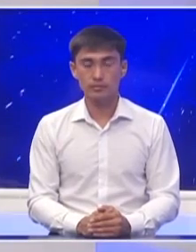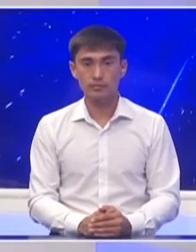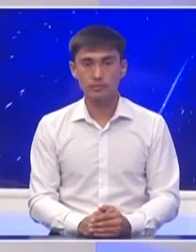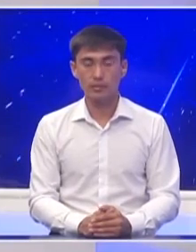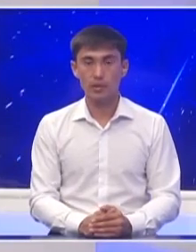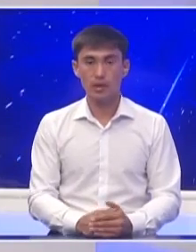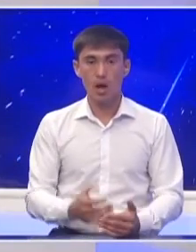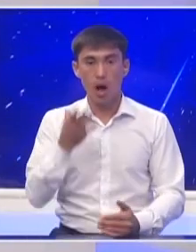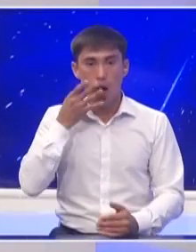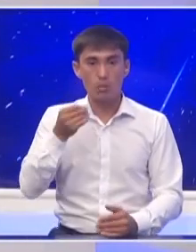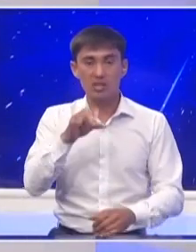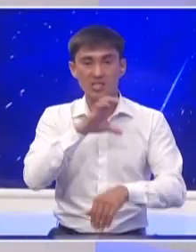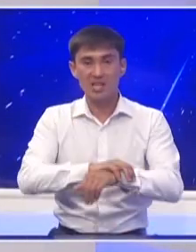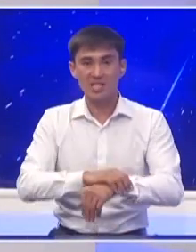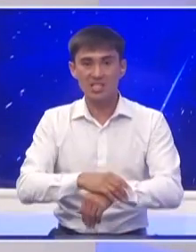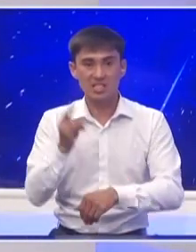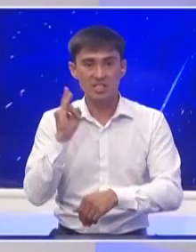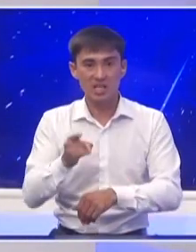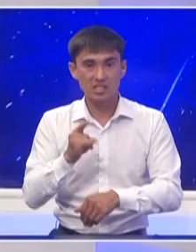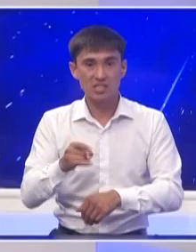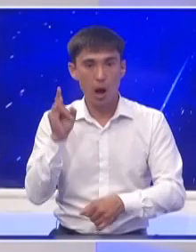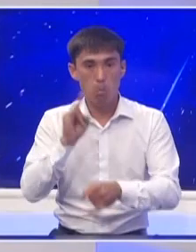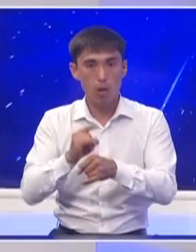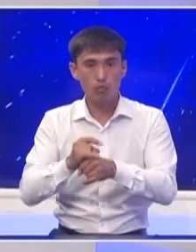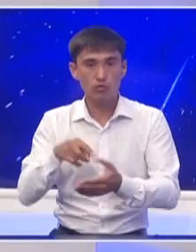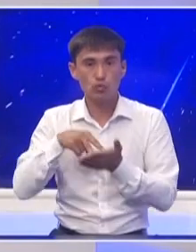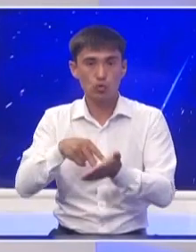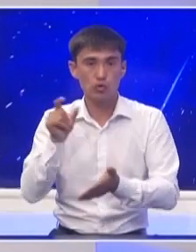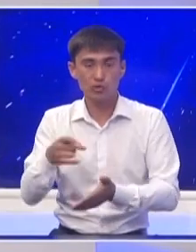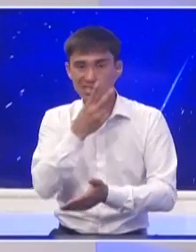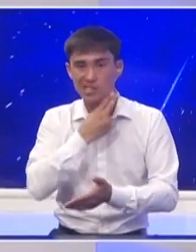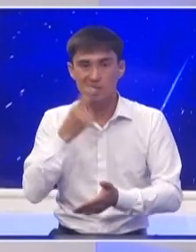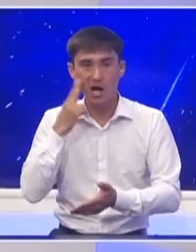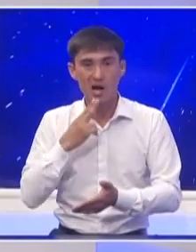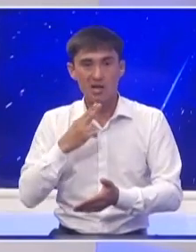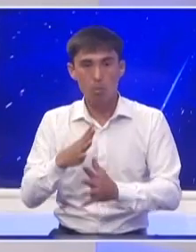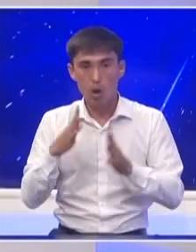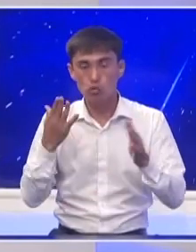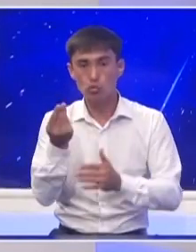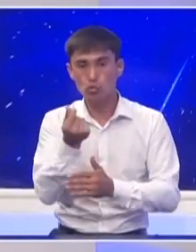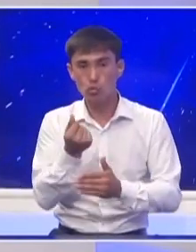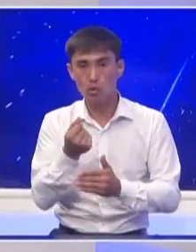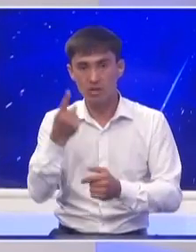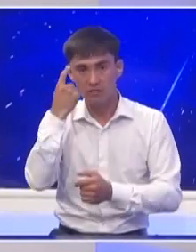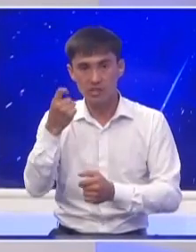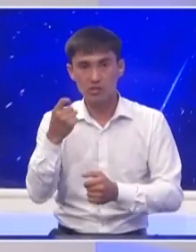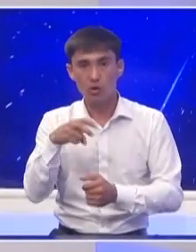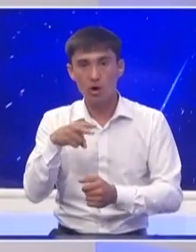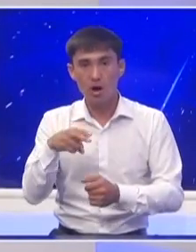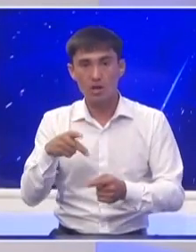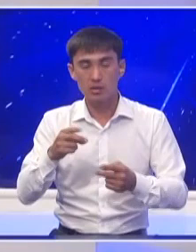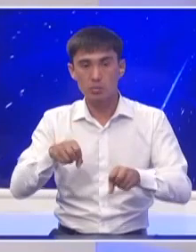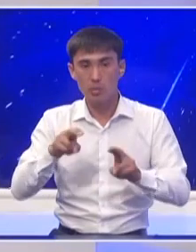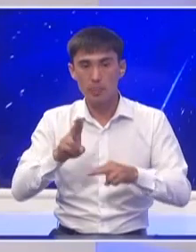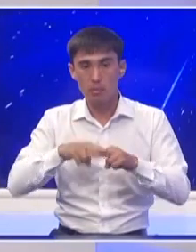Жадность сгубила. В Алматы задержан таксист, обманувший туристку из Италии на баснословную сумму. Как стало известно, в линейный отдел